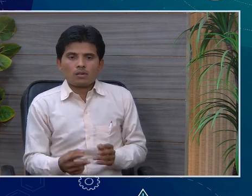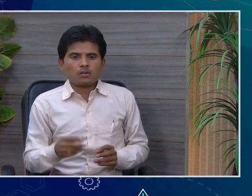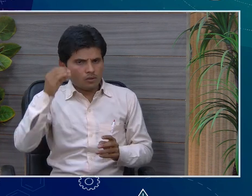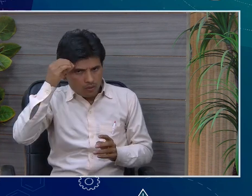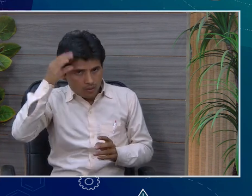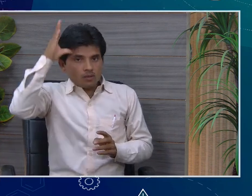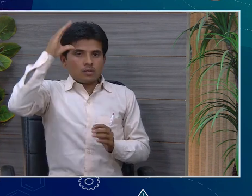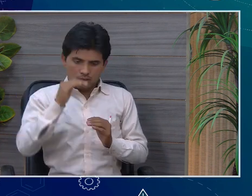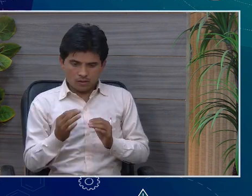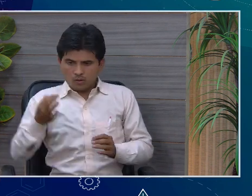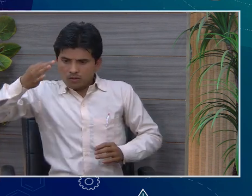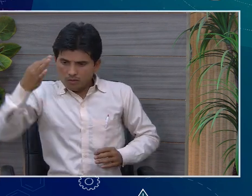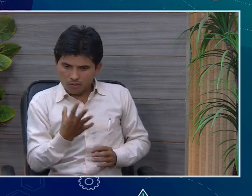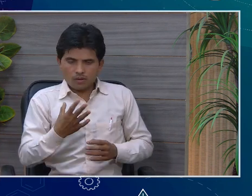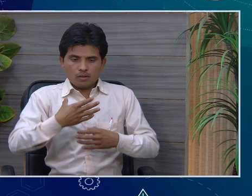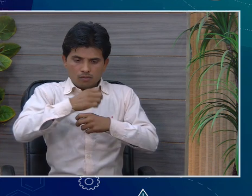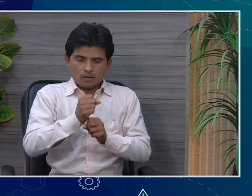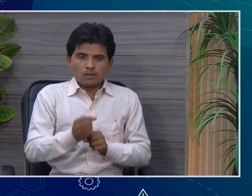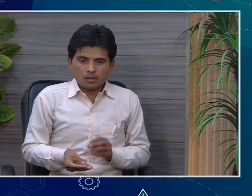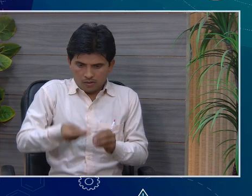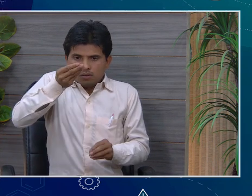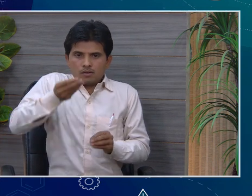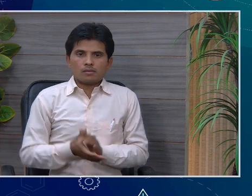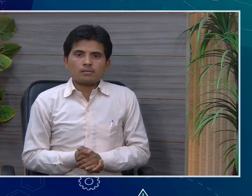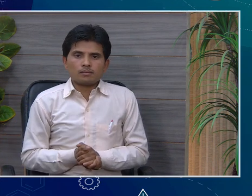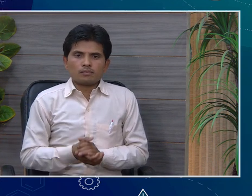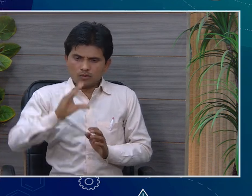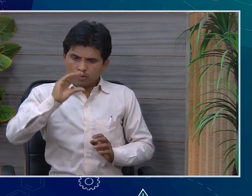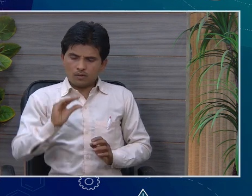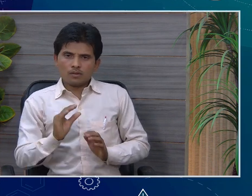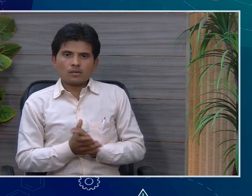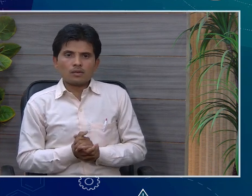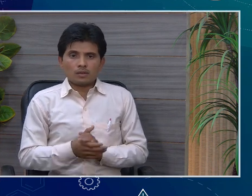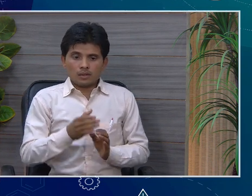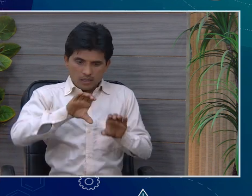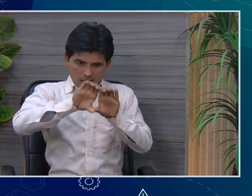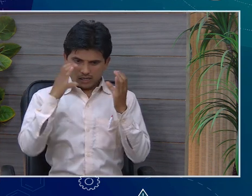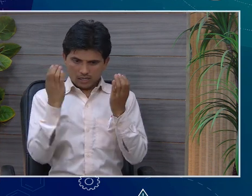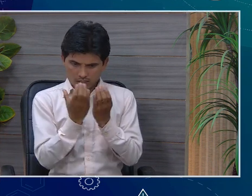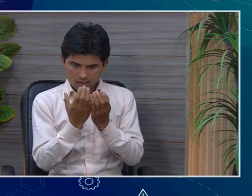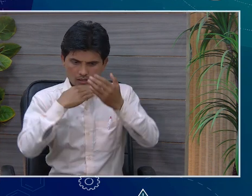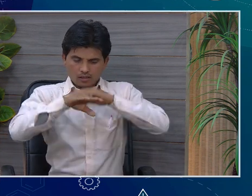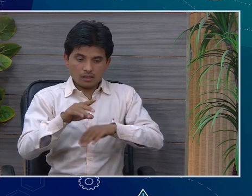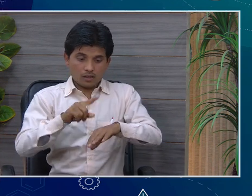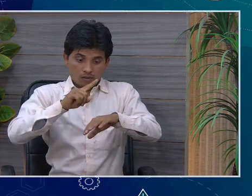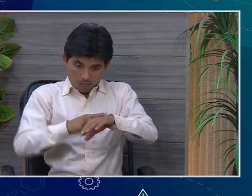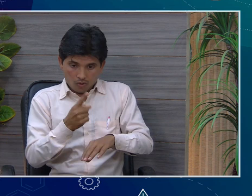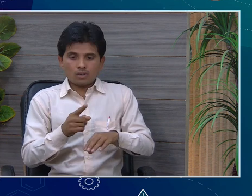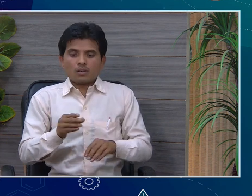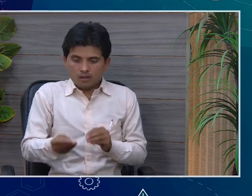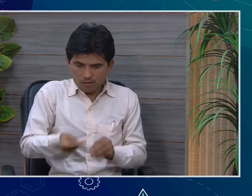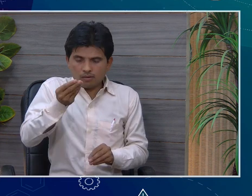सकता यह अपने लिए नॉलेज क्रिएट कर सकता है वह थोड़ा सा कम रह जाता है तो क्लास में बच्चों को मौका मिले विक्रांत करके सीखने का